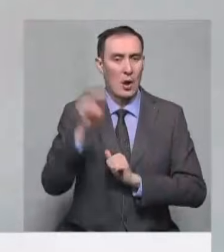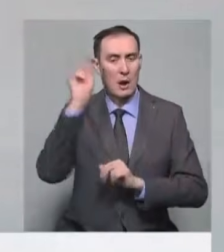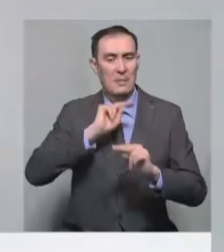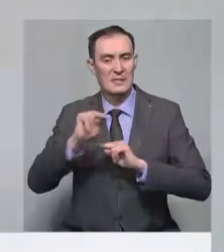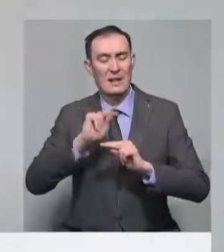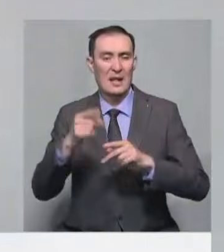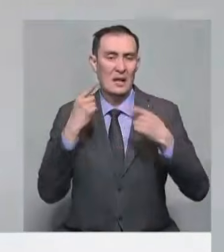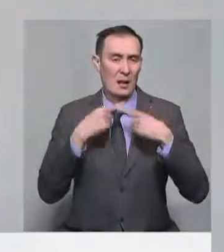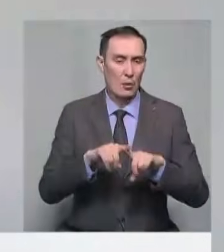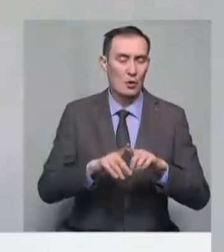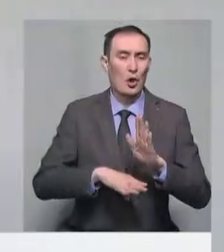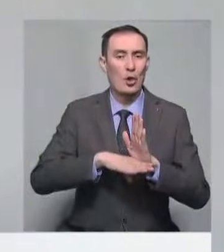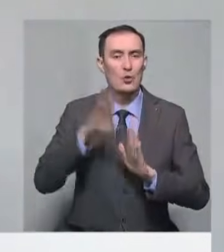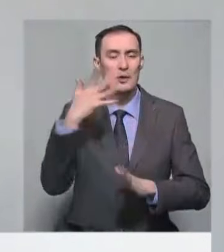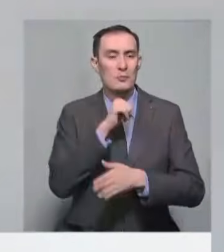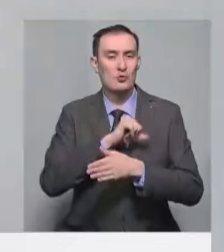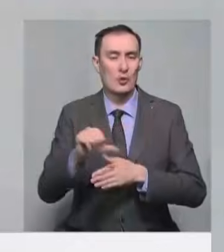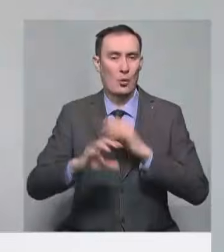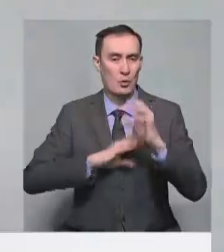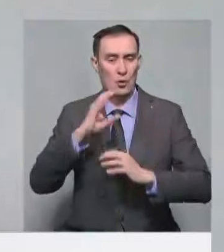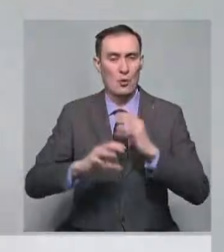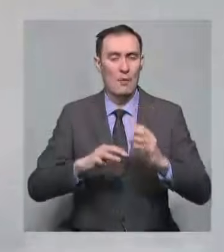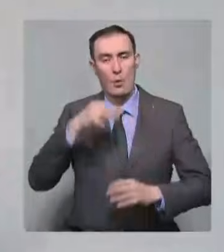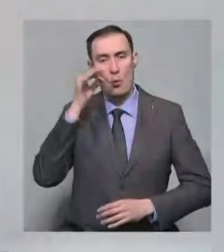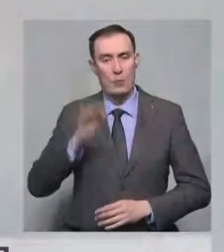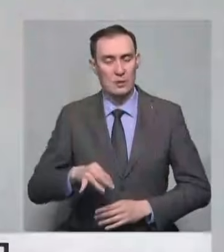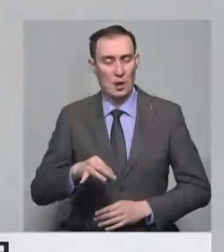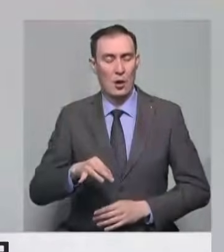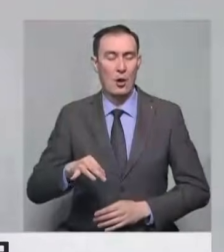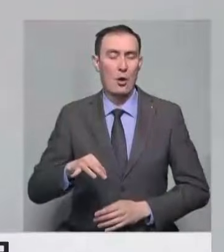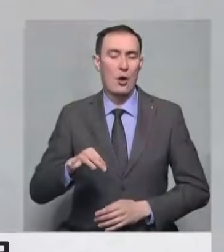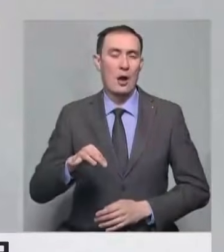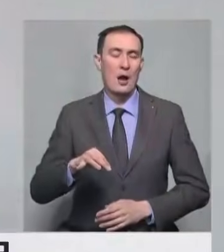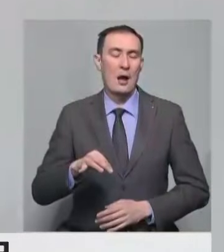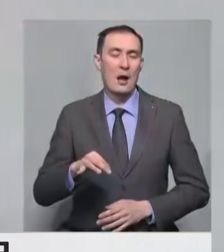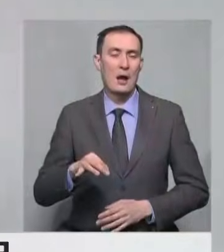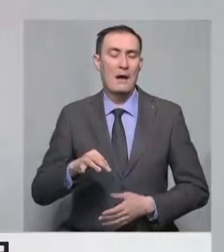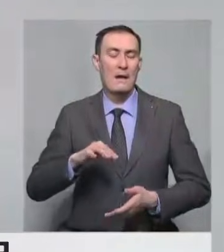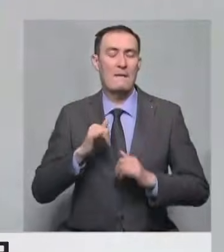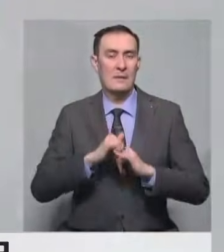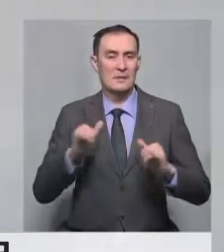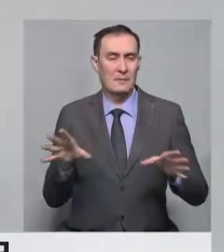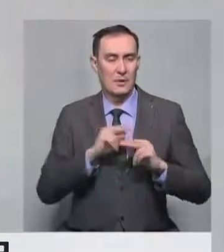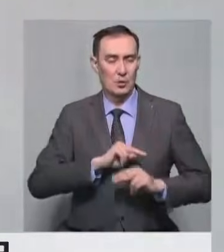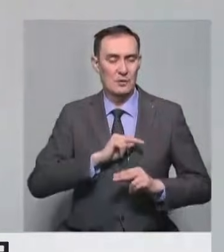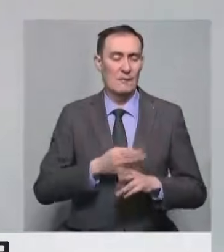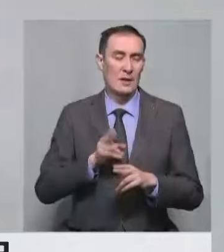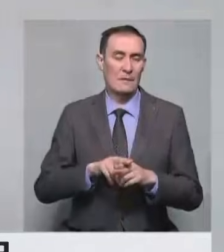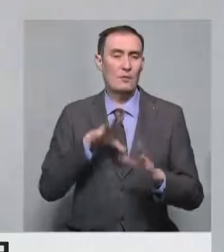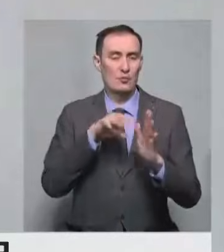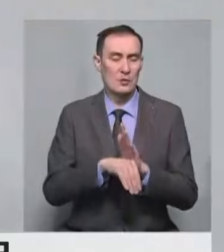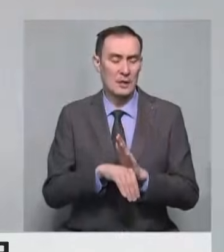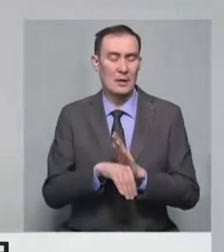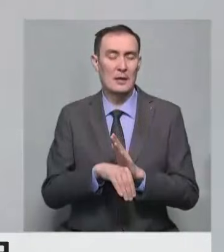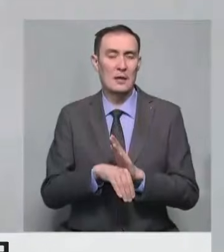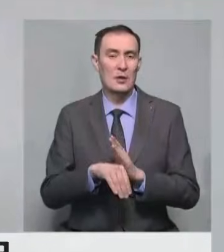образовательных технологий, лучших мировых практик. Говоря о развитии стратегических партнерств, это, конечно же,